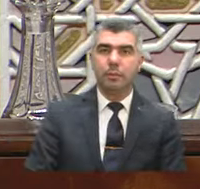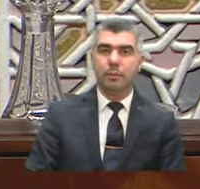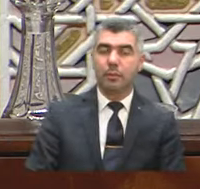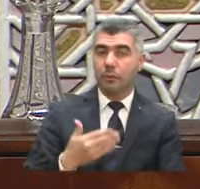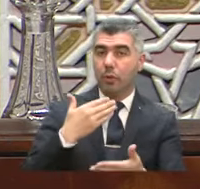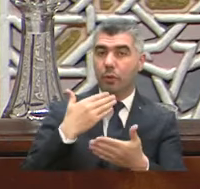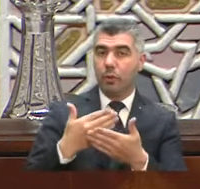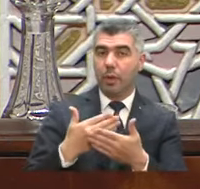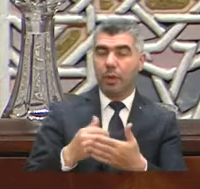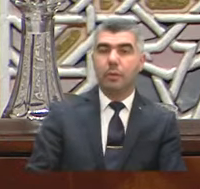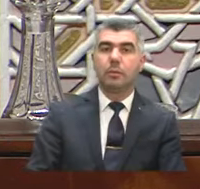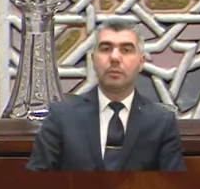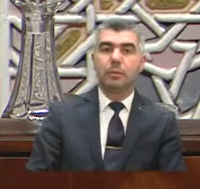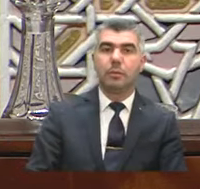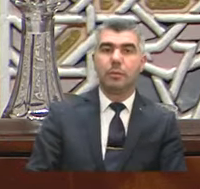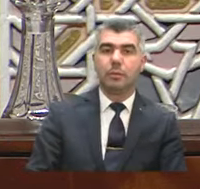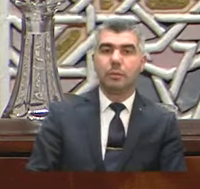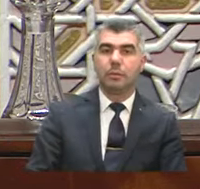شكرا سيدة النائبة المحترمة.